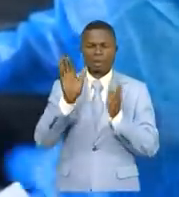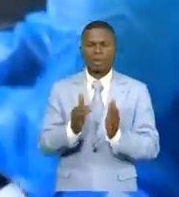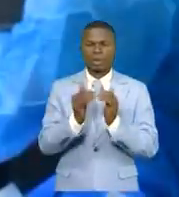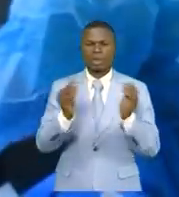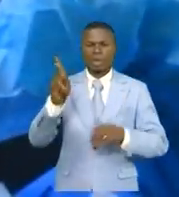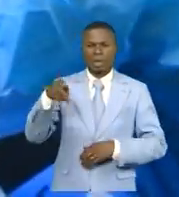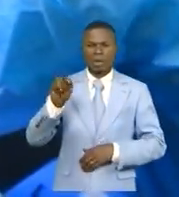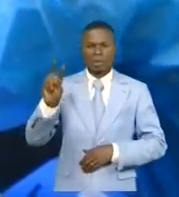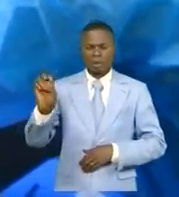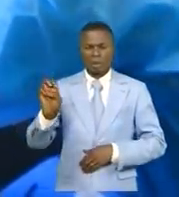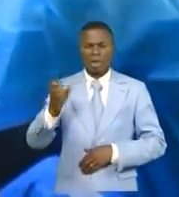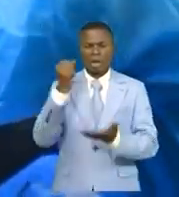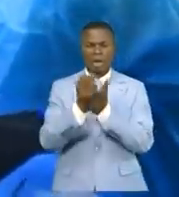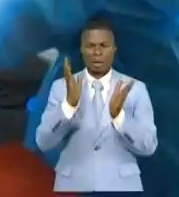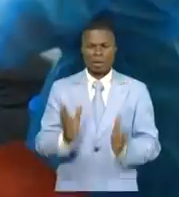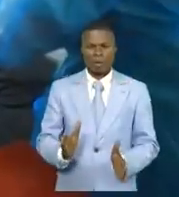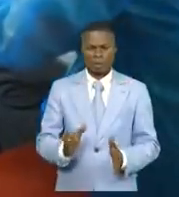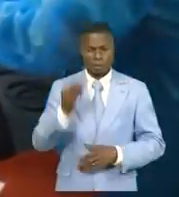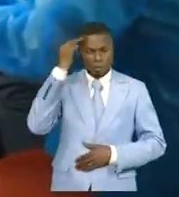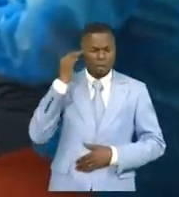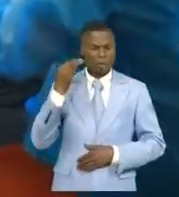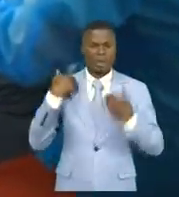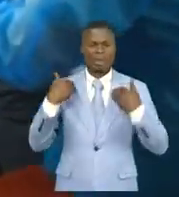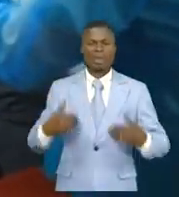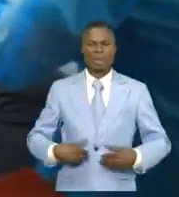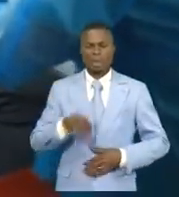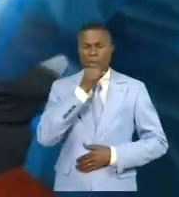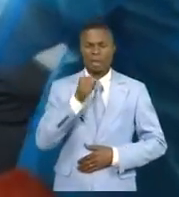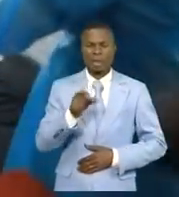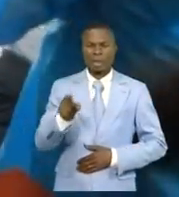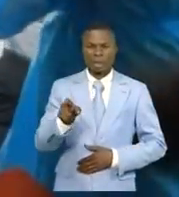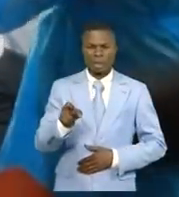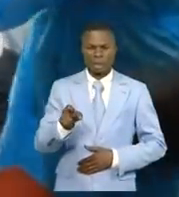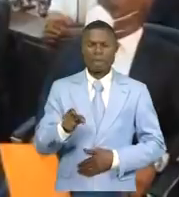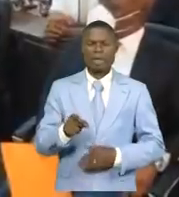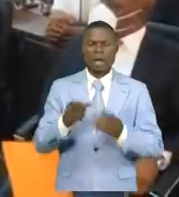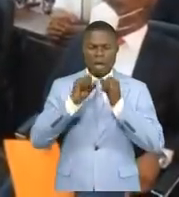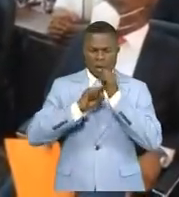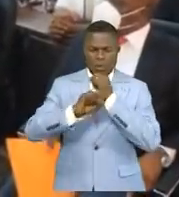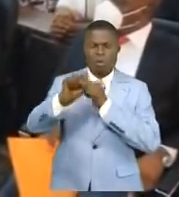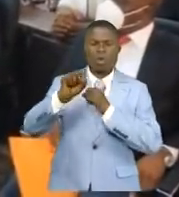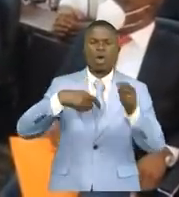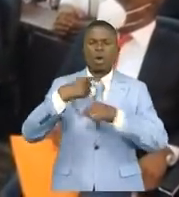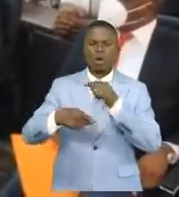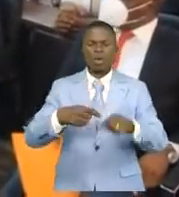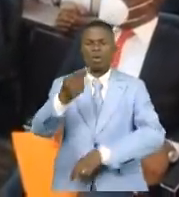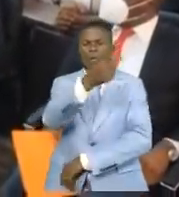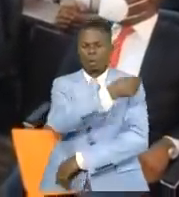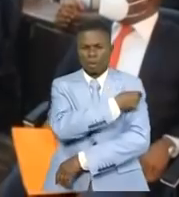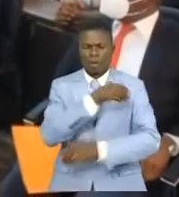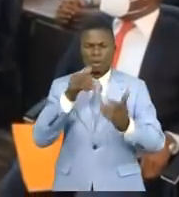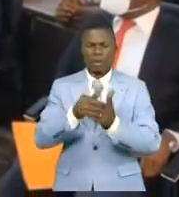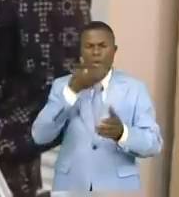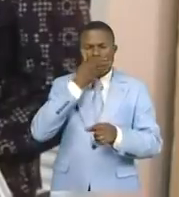et quelques diplomates. Le ministre de la Santé, Eteni Longondo, a lancé officiellement cette campagne de vaccination contre la